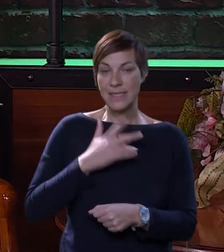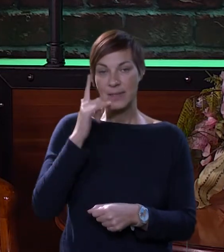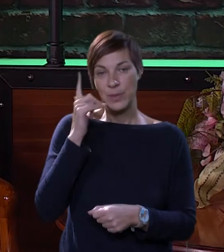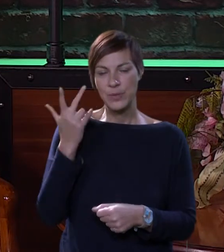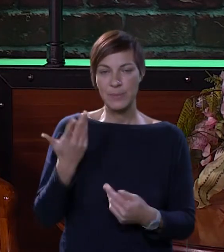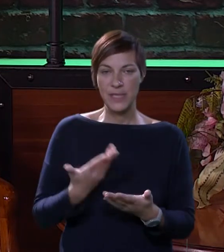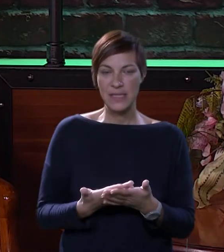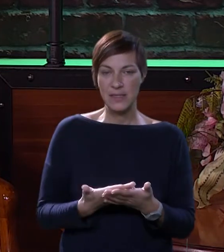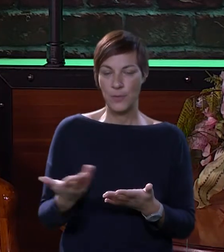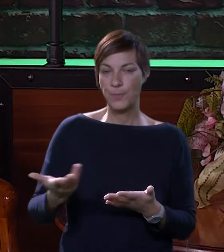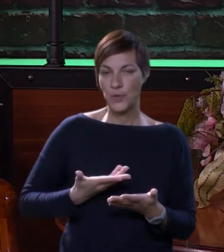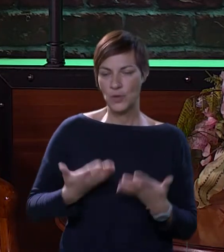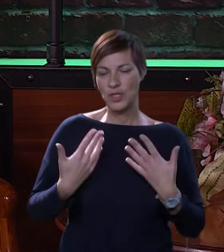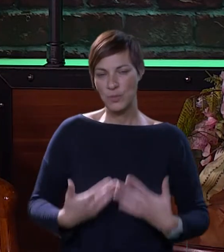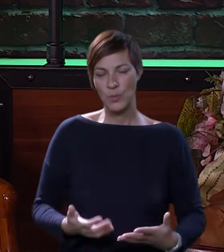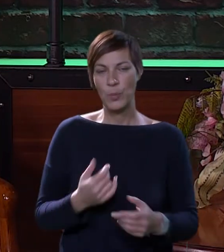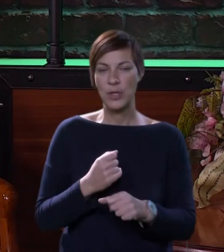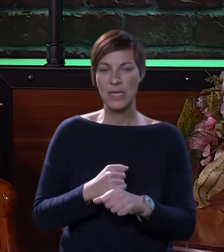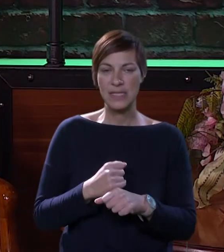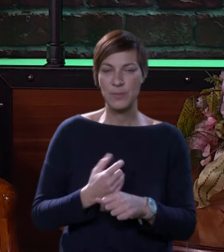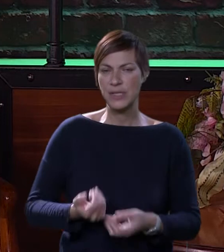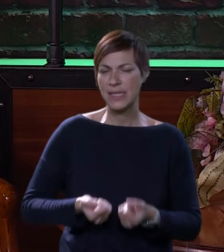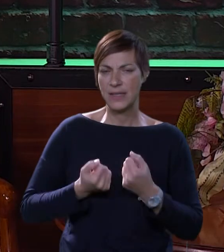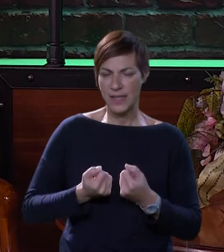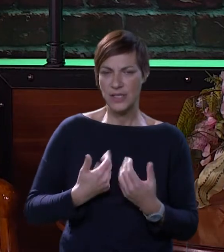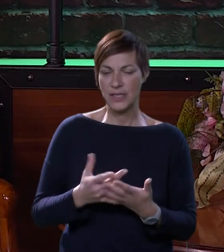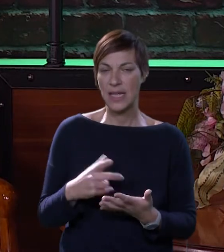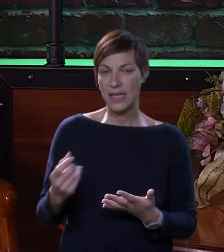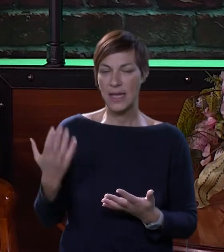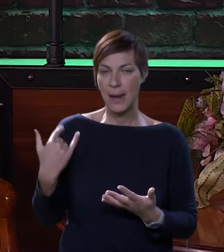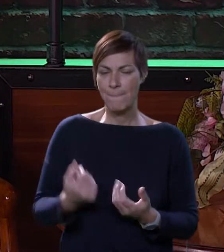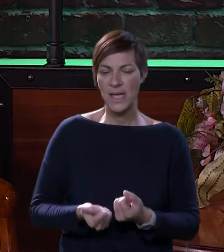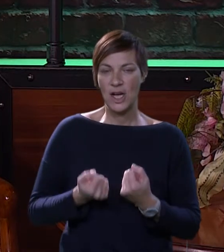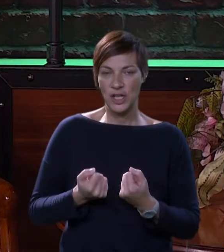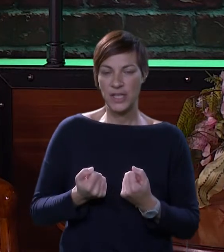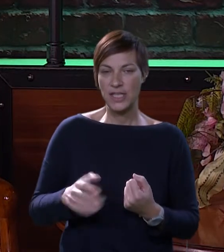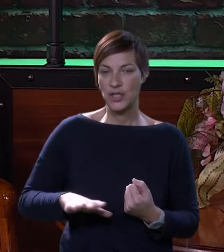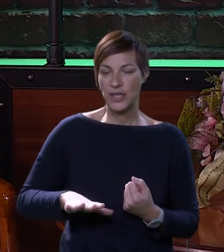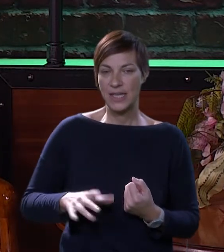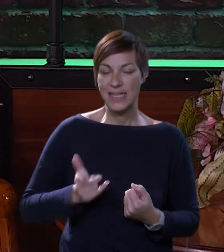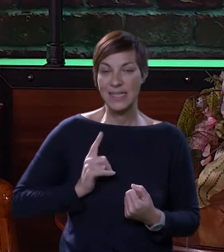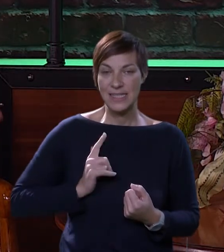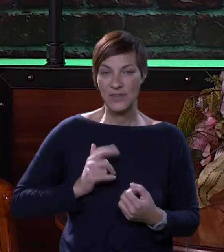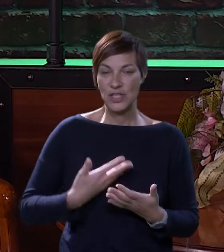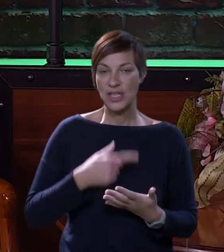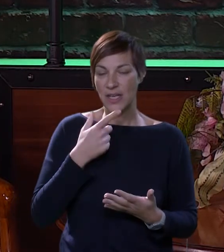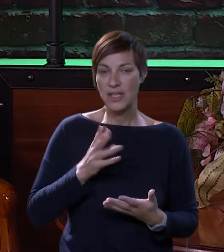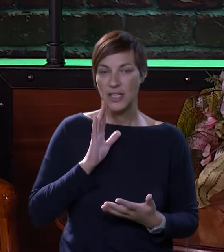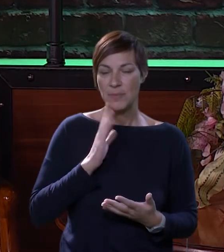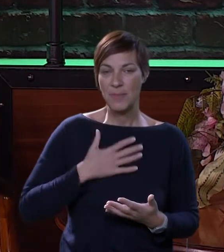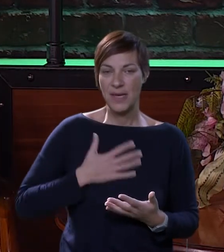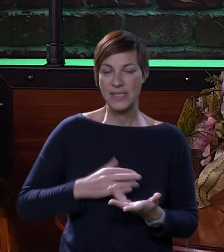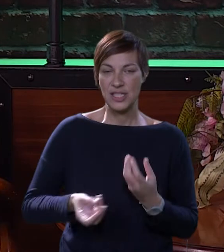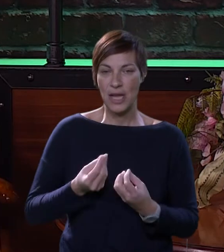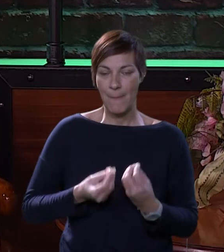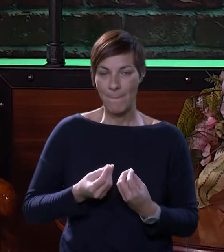sebe u smislu dođemo umorni s posla, teško nam je, taj dan nam je zaista bilo teško i dijete nas jedva dočeka i kaže ono, mama,